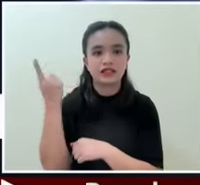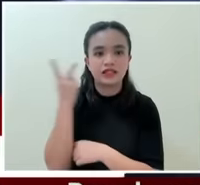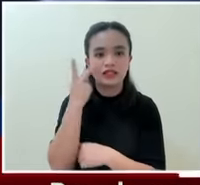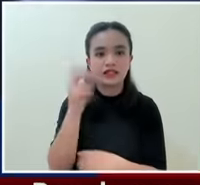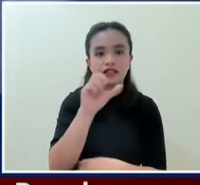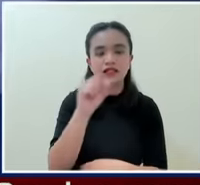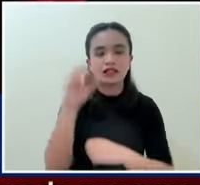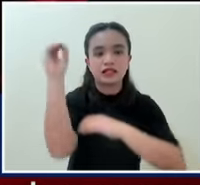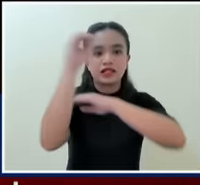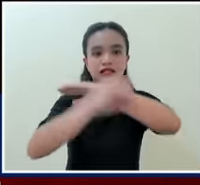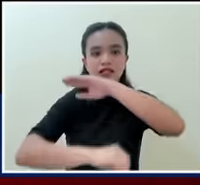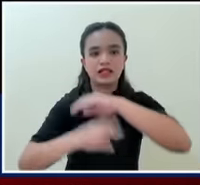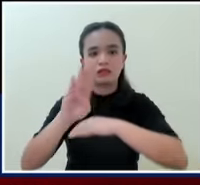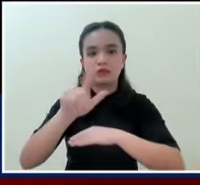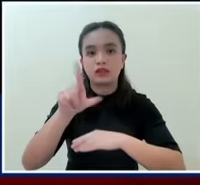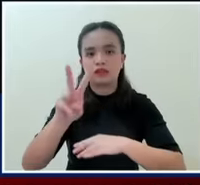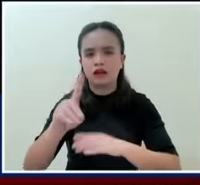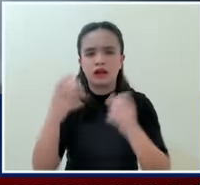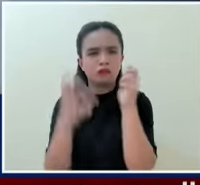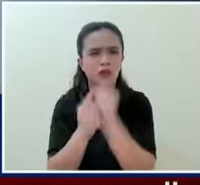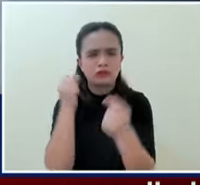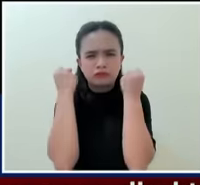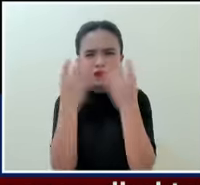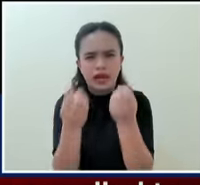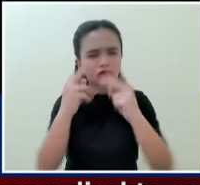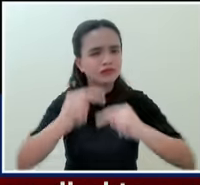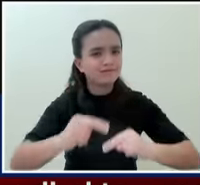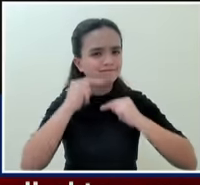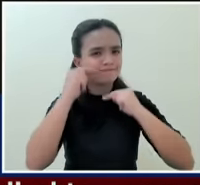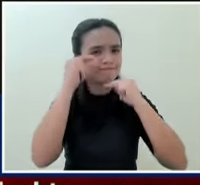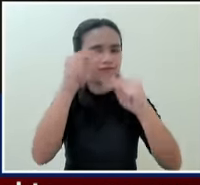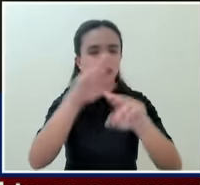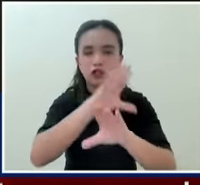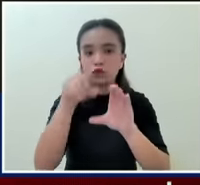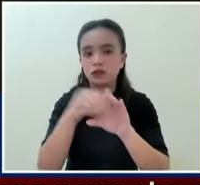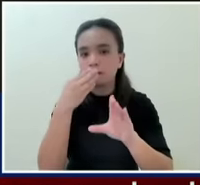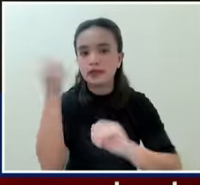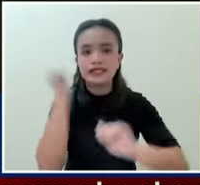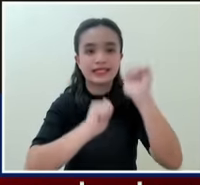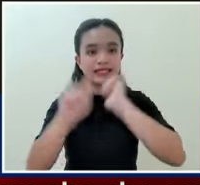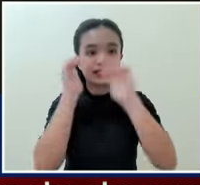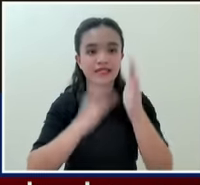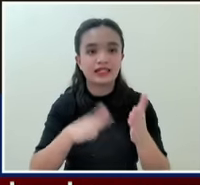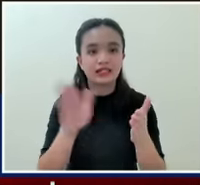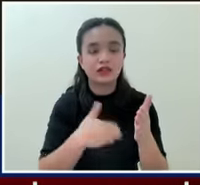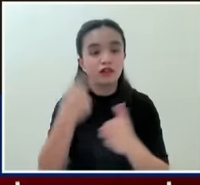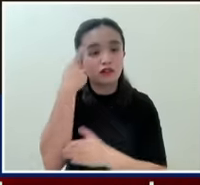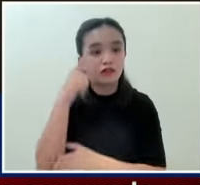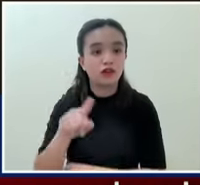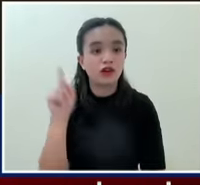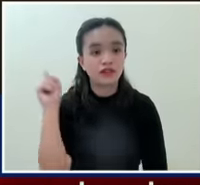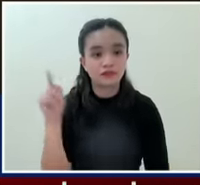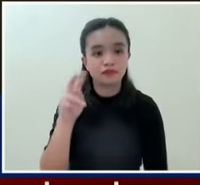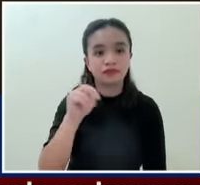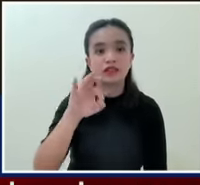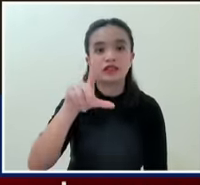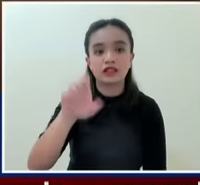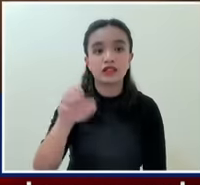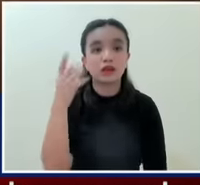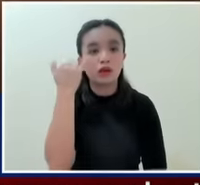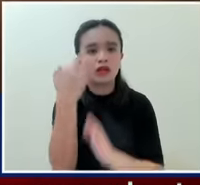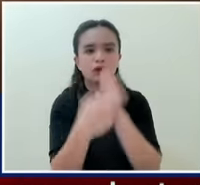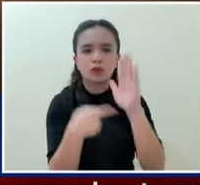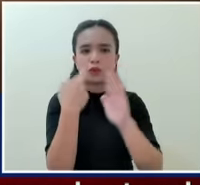ang nakakuha ng pinakamaraming nominasyon, kabilang ang Best Actress in a Musical para kay Scherzinger sa pagganap niya